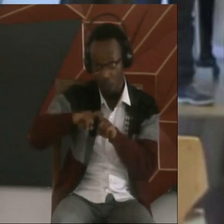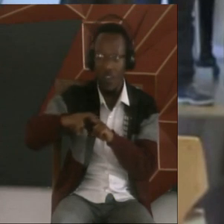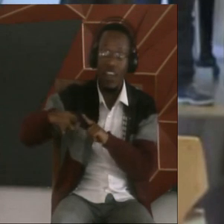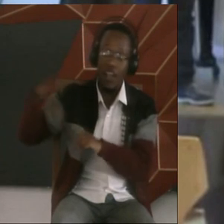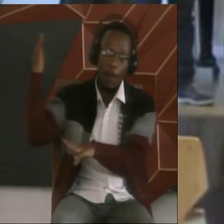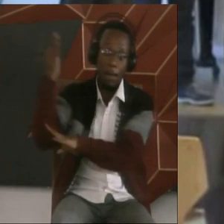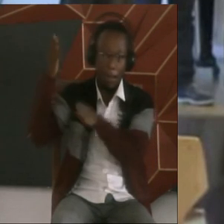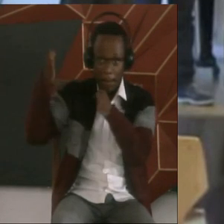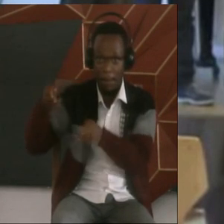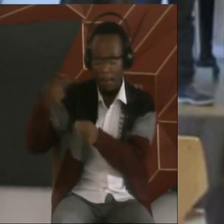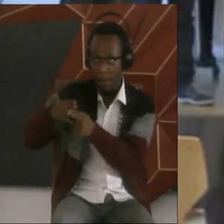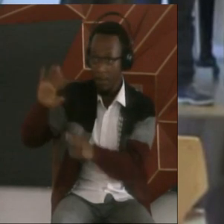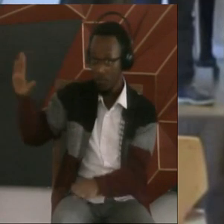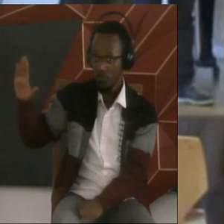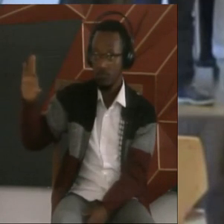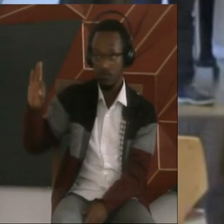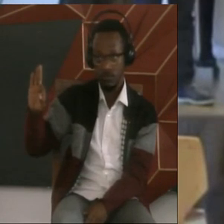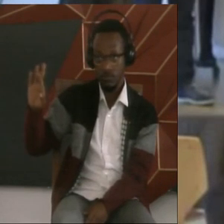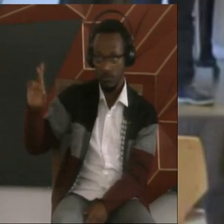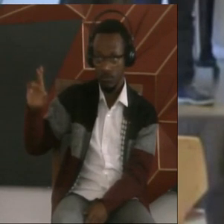de la gloire.